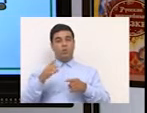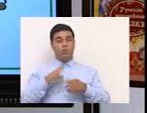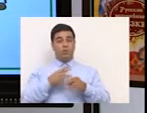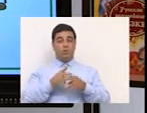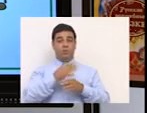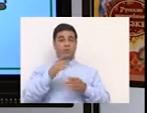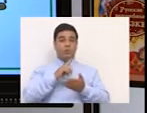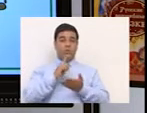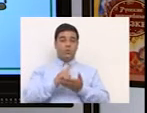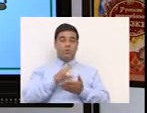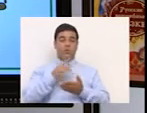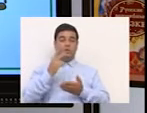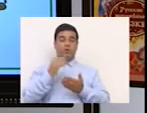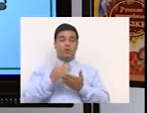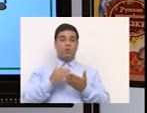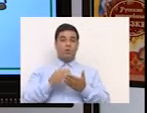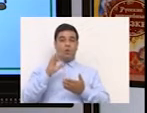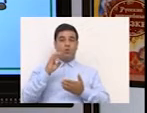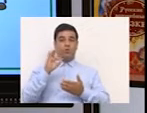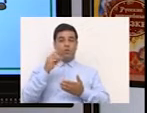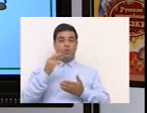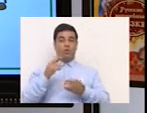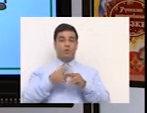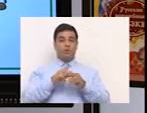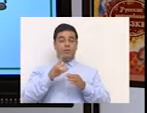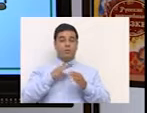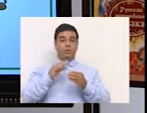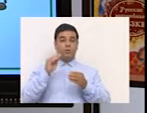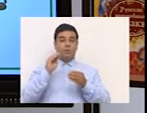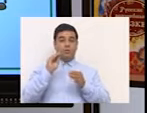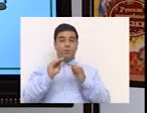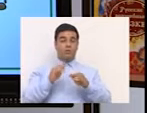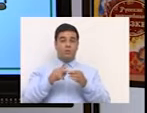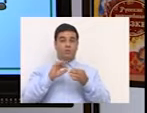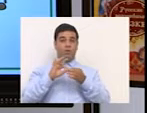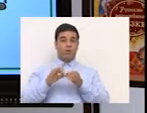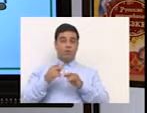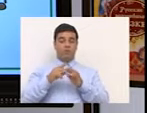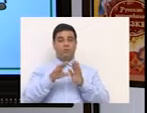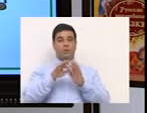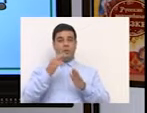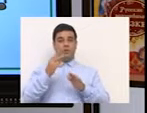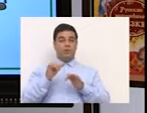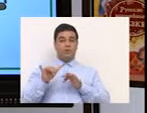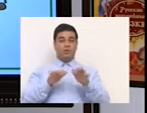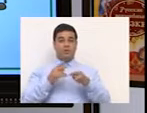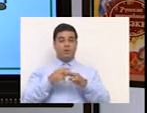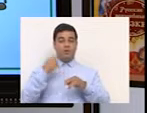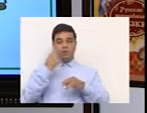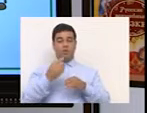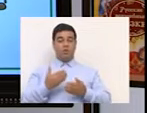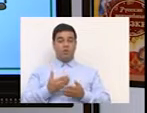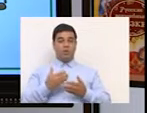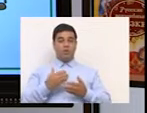вас должны быть две основы. Если вы составляете предложение, выберите, например, два действующих лица